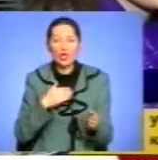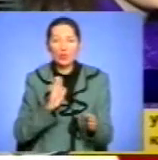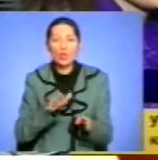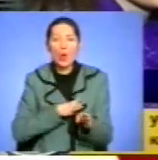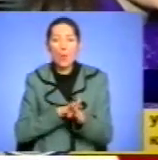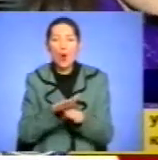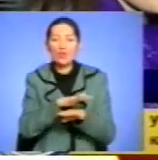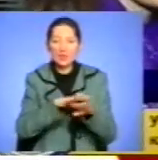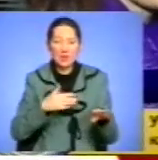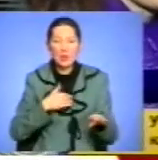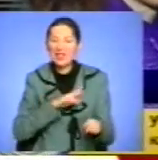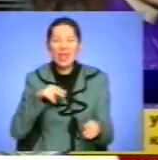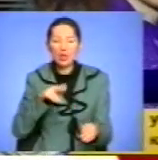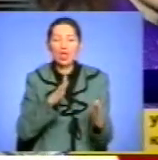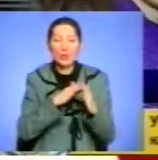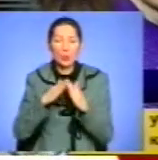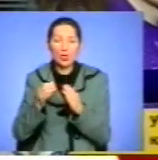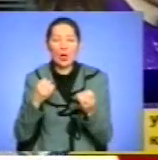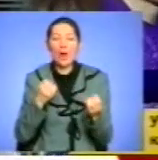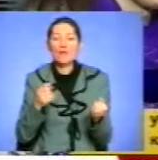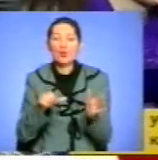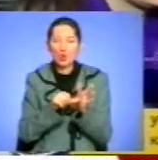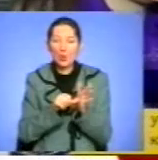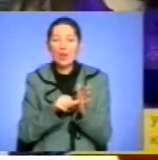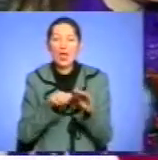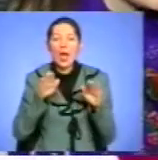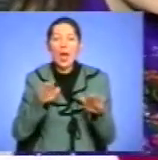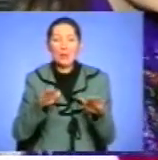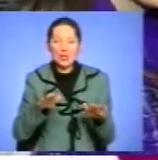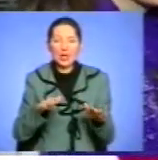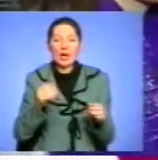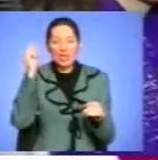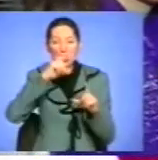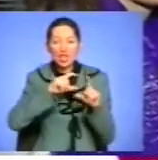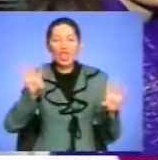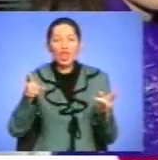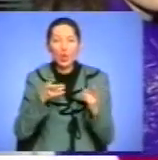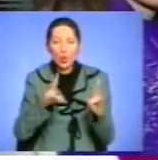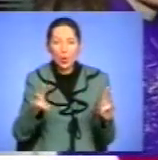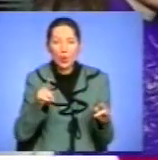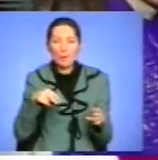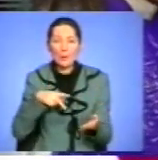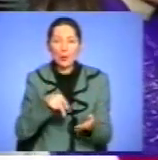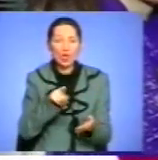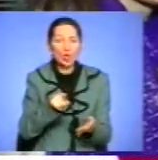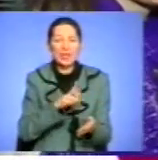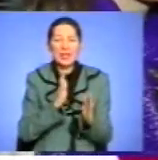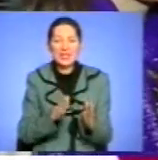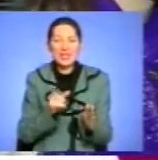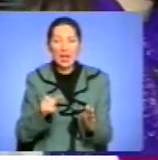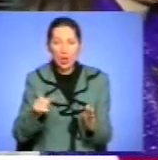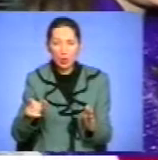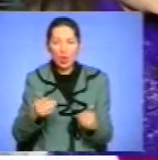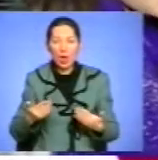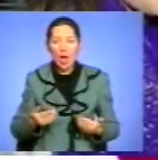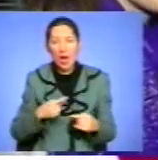ми не ходили по хатах, а виступали в приміщенні шкіл, клубів. Тобто туди приходили не тільки жителі того населеного пункту, а